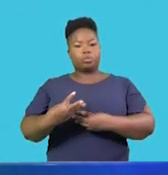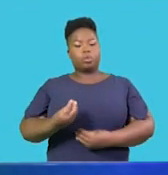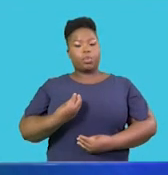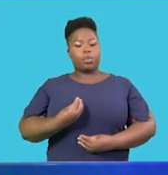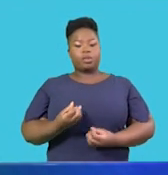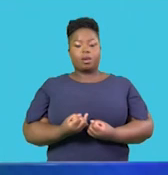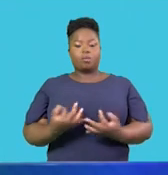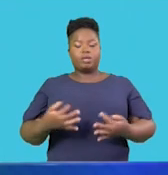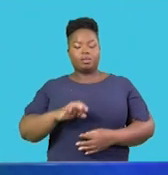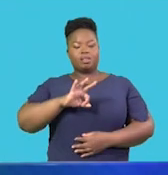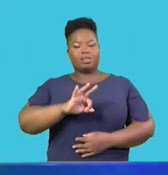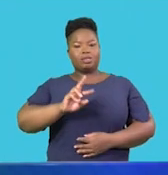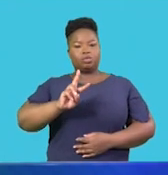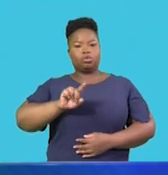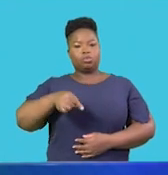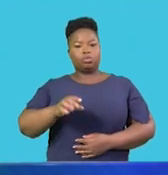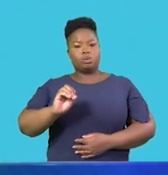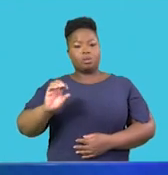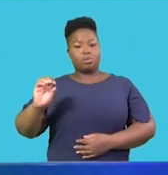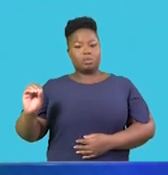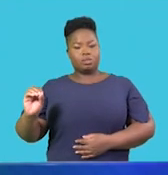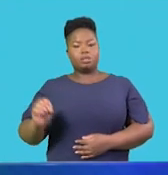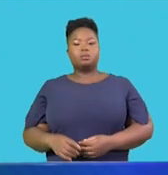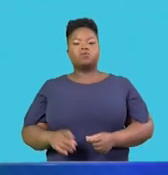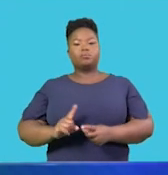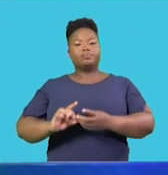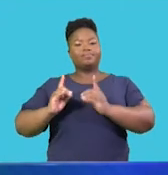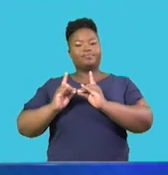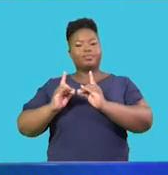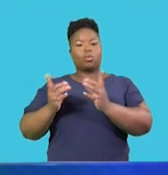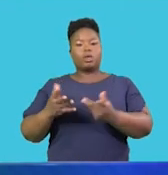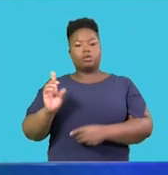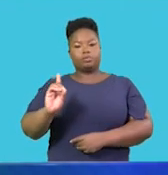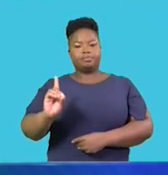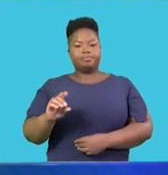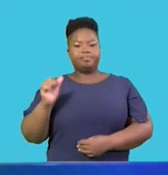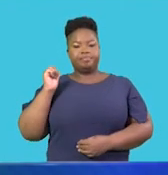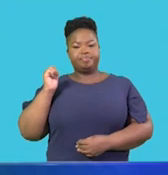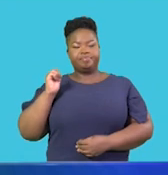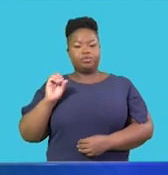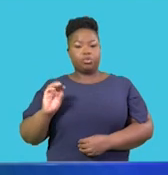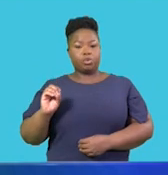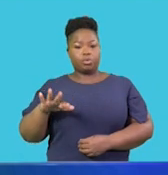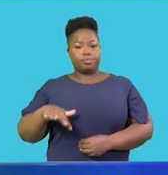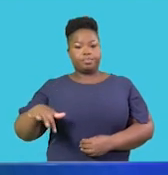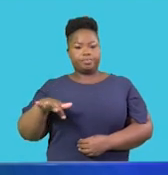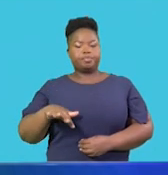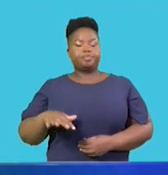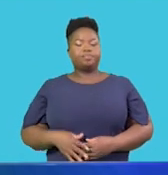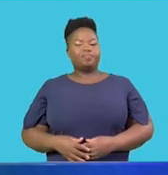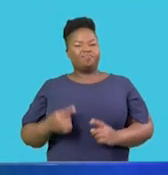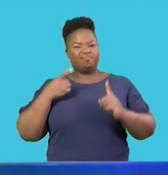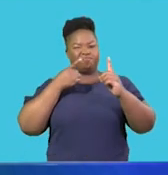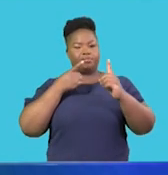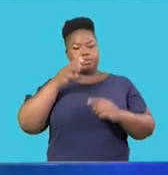bangaphezulu kwamashumi amathathu anesibini amawaka kumabala ezemidlalo aseDobsonville eSoweto izolo. Okukwingxalenye yenkqubo